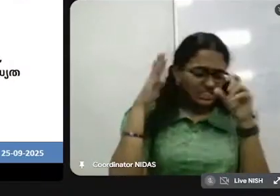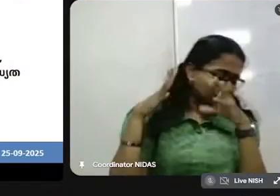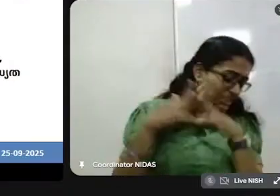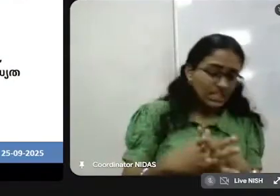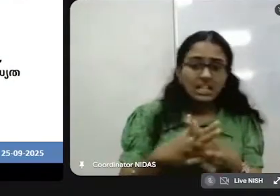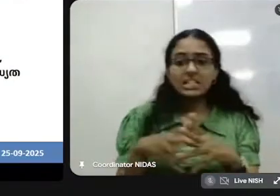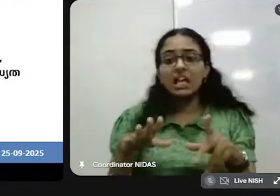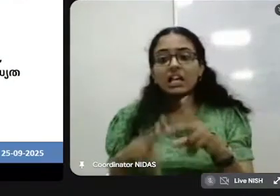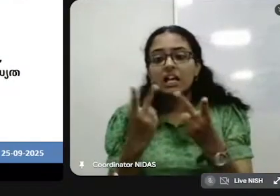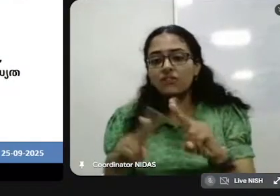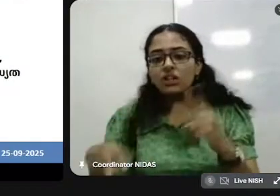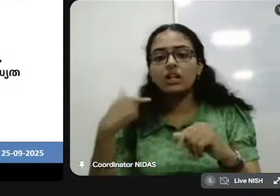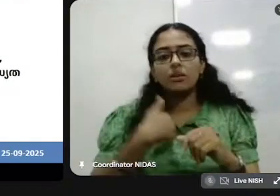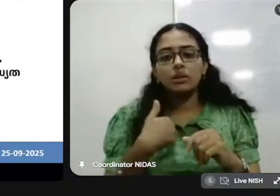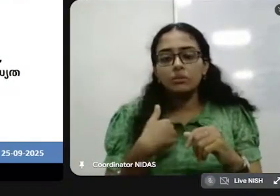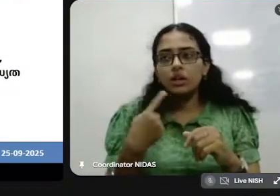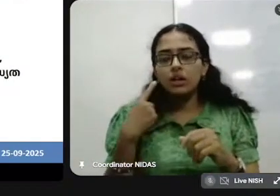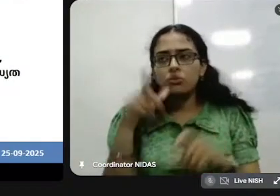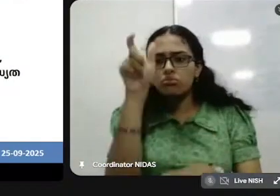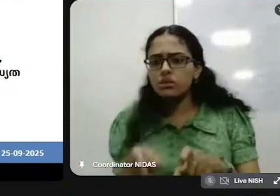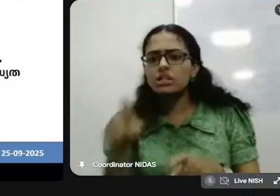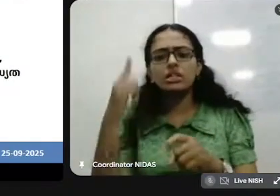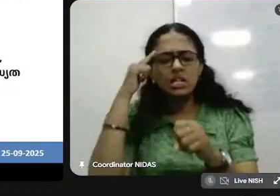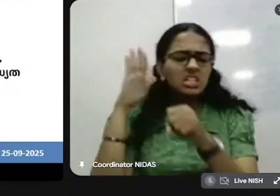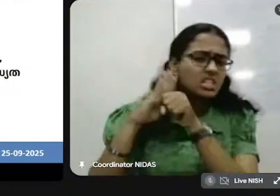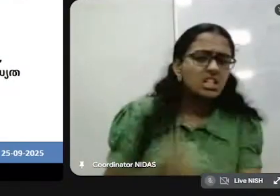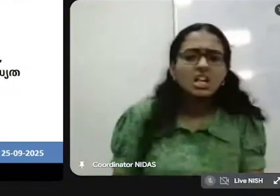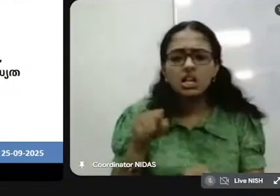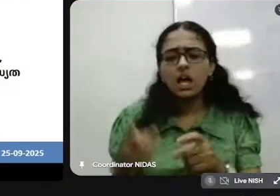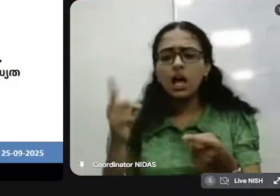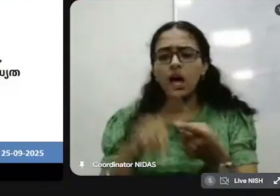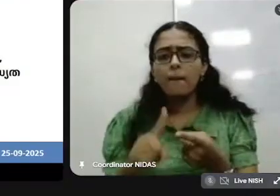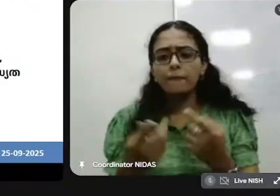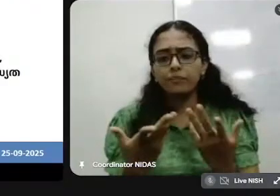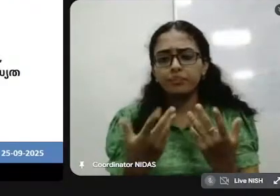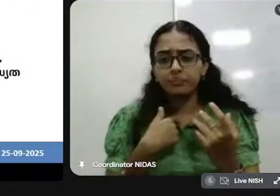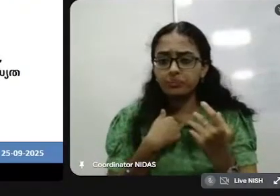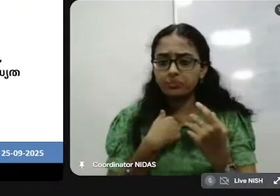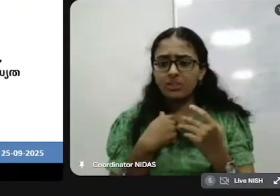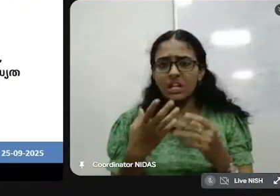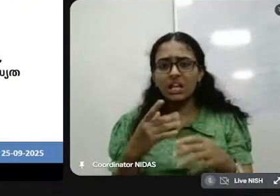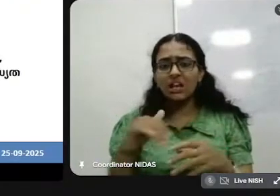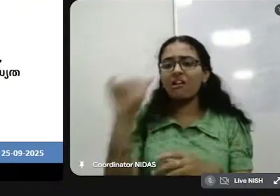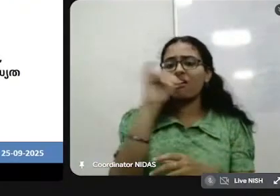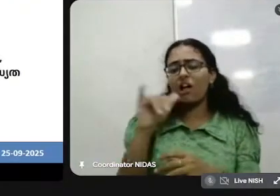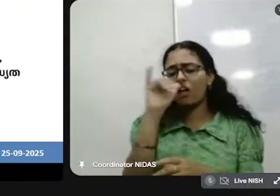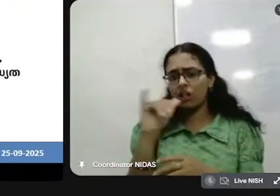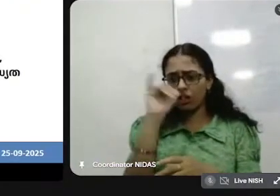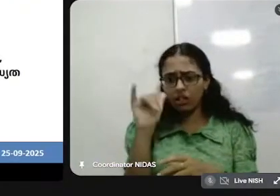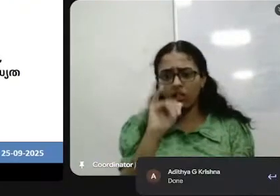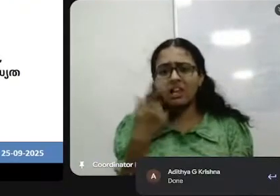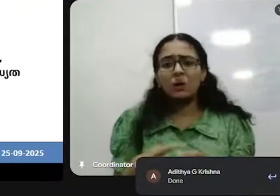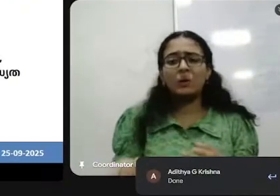മാറും. അതിനനുസരിച്ച് വരുമ്പോൾ സ്ട്രെസ്സിനെ അതിജീവിക്കാൻ വേണ്ടി നമ്മൾ വീണ്ടും പുകയില, മദ്യപാനം, നമ്മുടെ